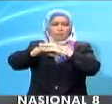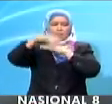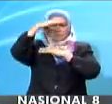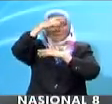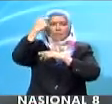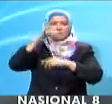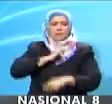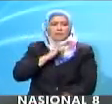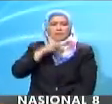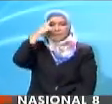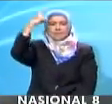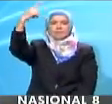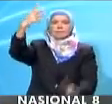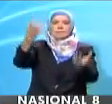FAM.